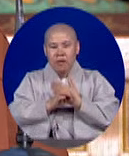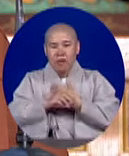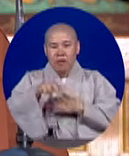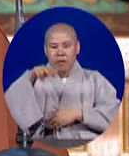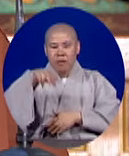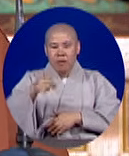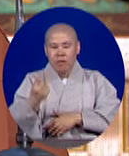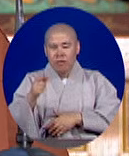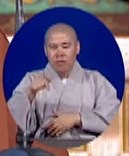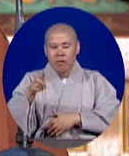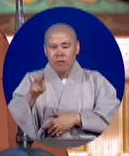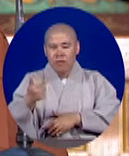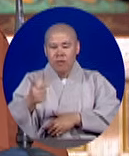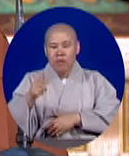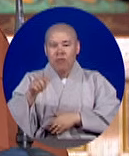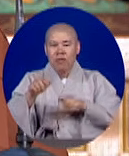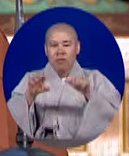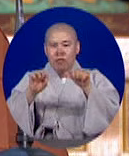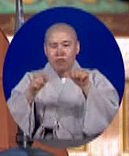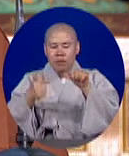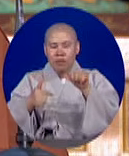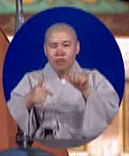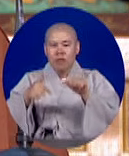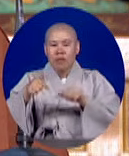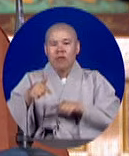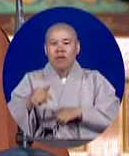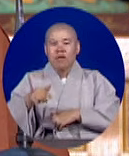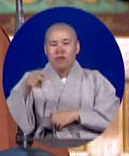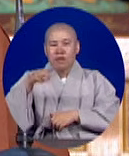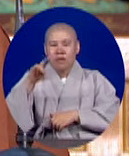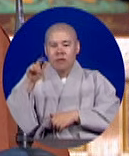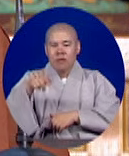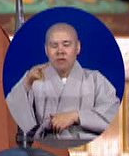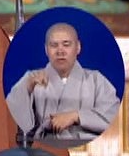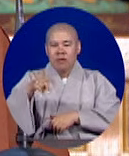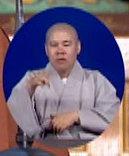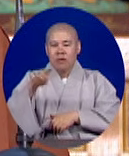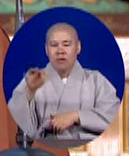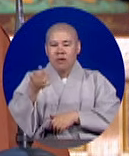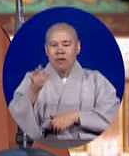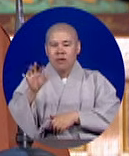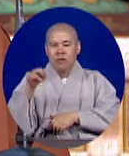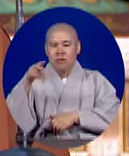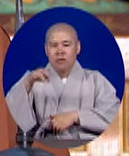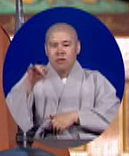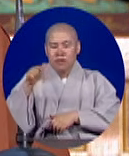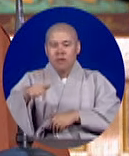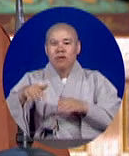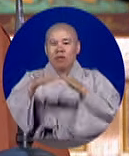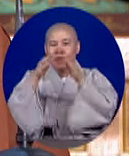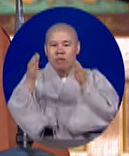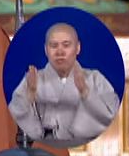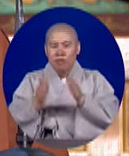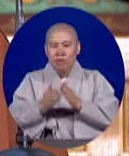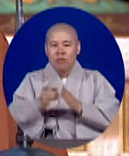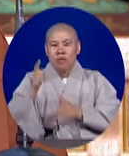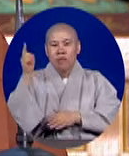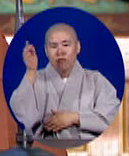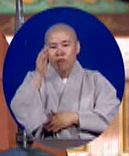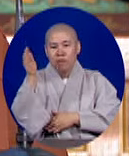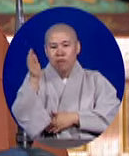조견 오온 개공하고 오온 색수상행식이 다 공함을